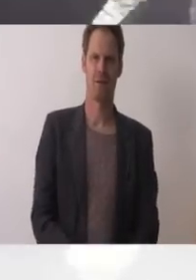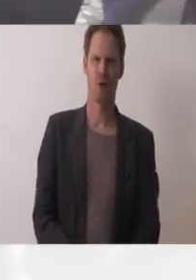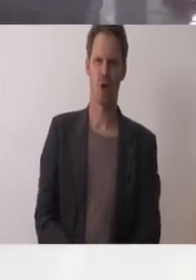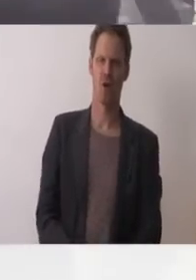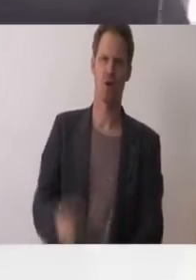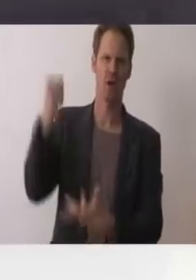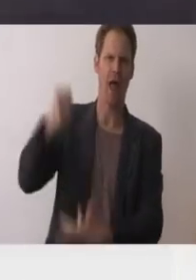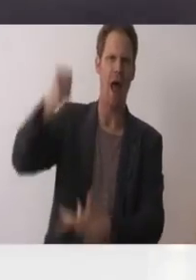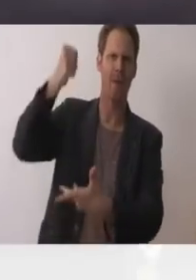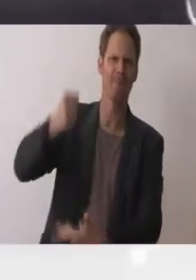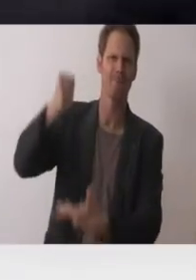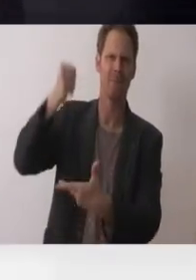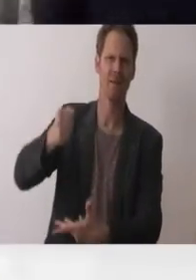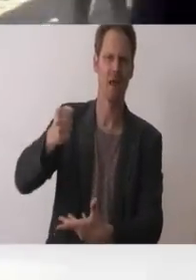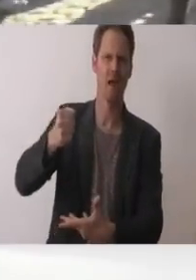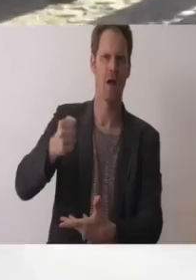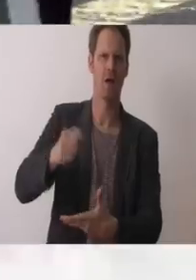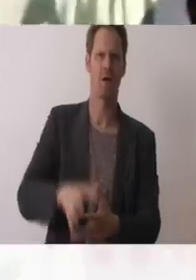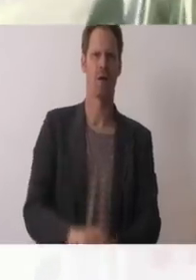grand capital